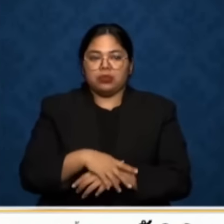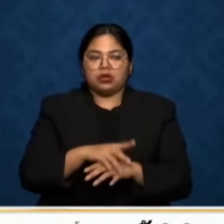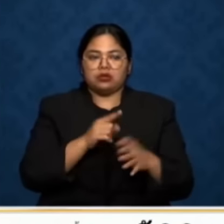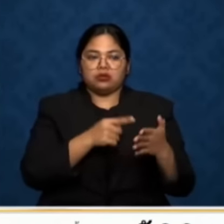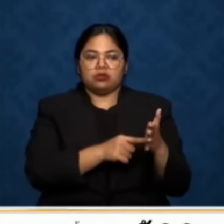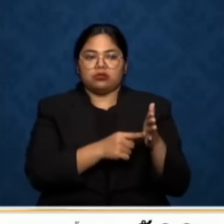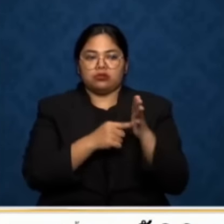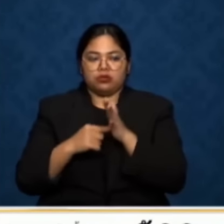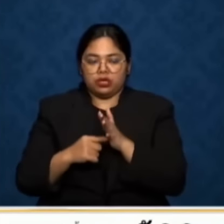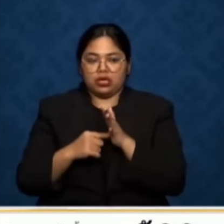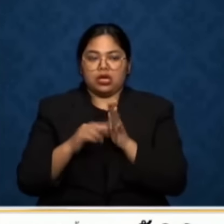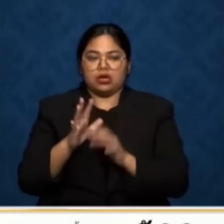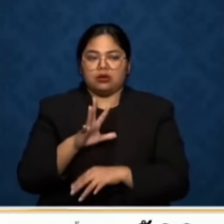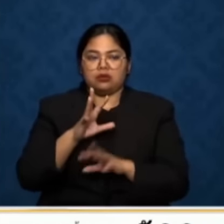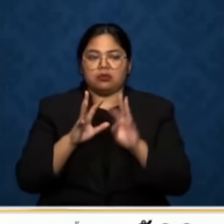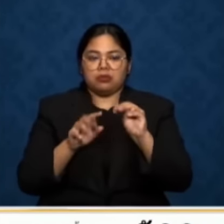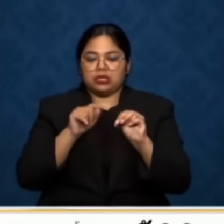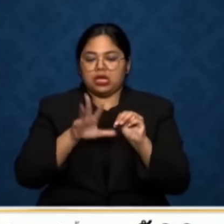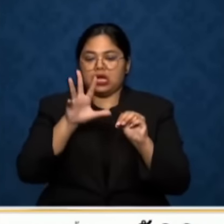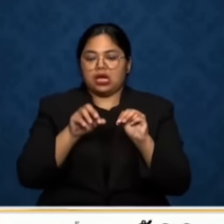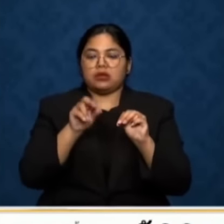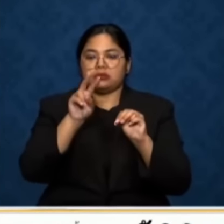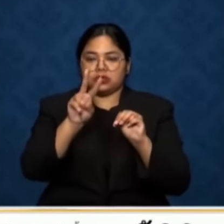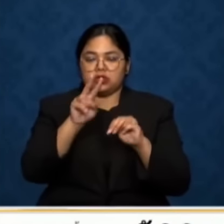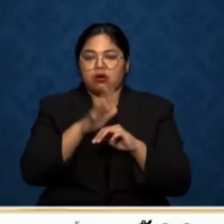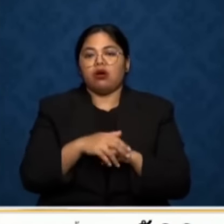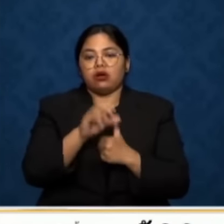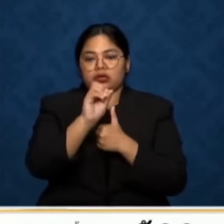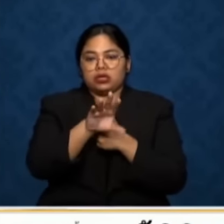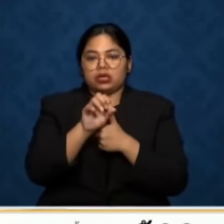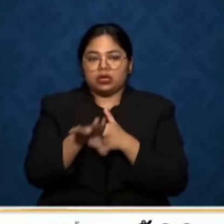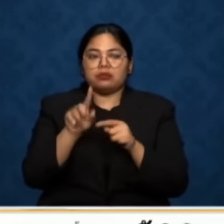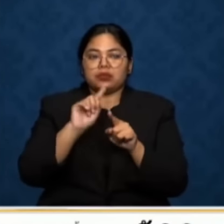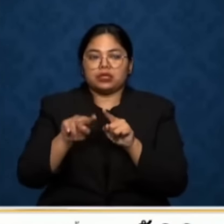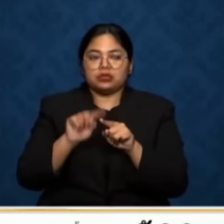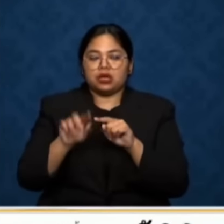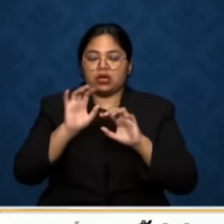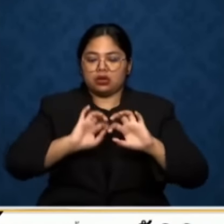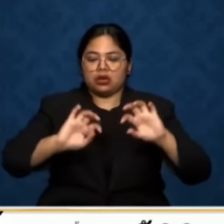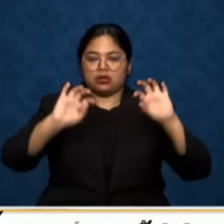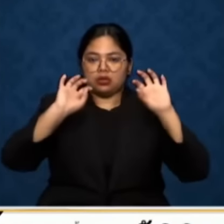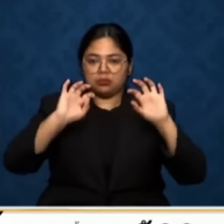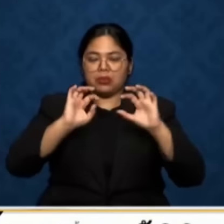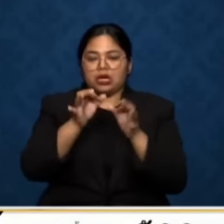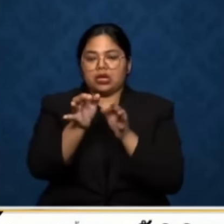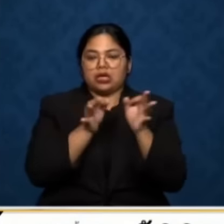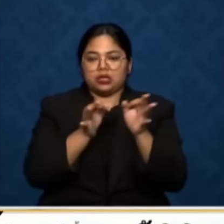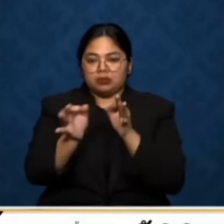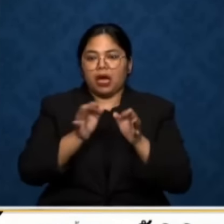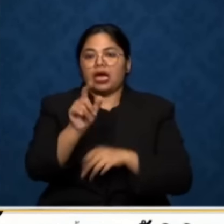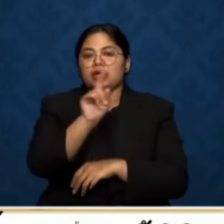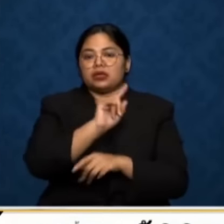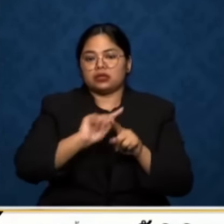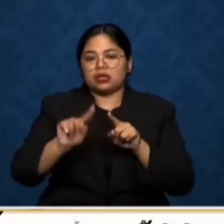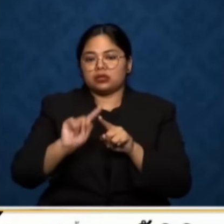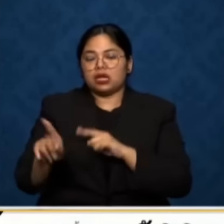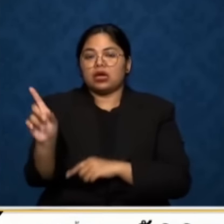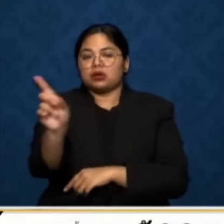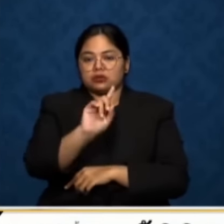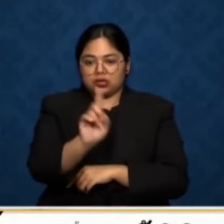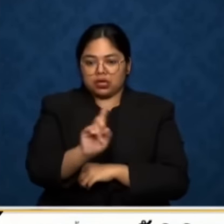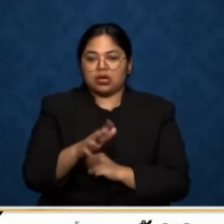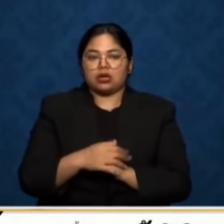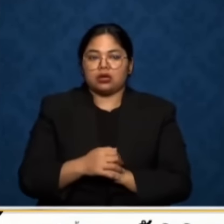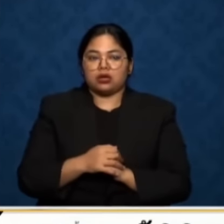ในมาตรา52เรื่องชี้แนะนะคะที่จะให้รัฐบาลเนี่ยชี้แจงยังไงคุณหมอ